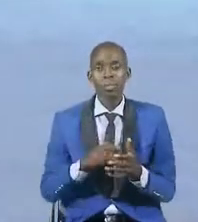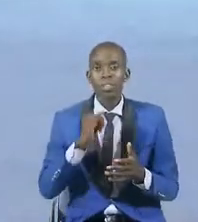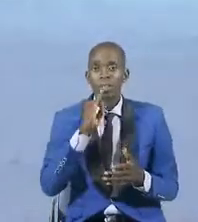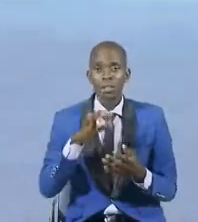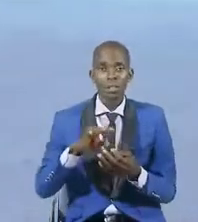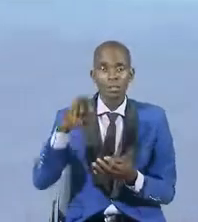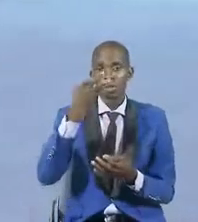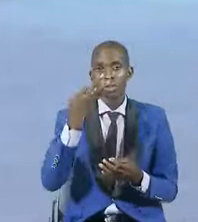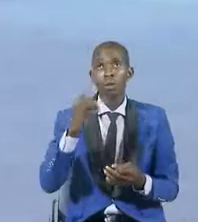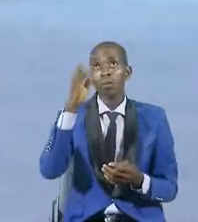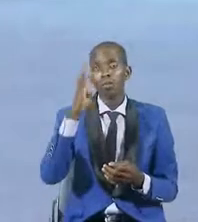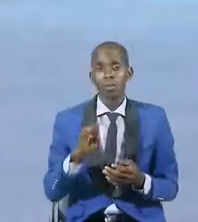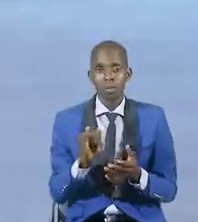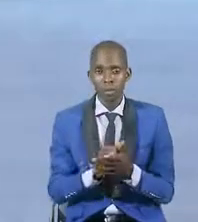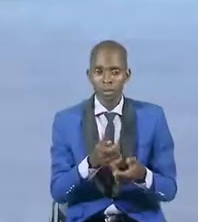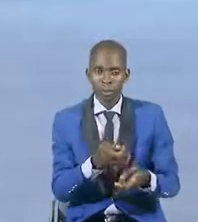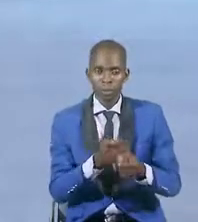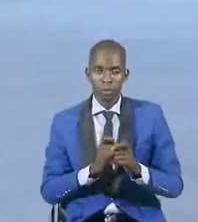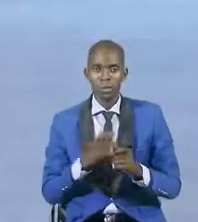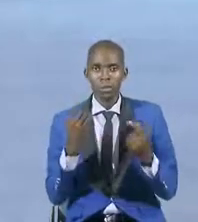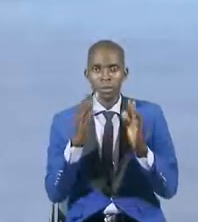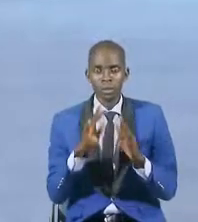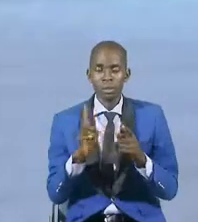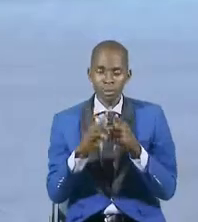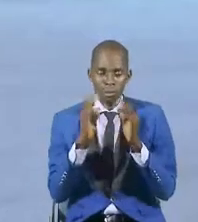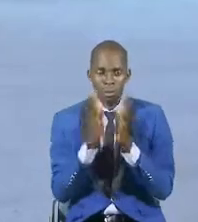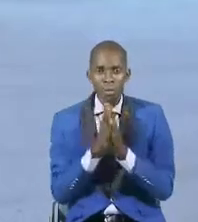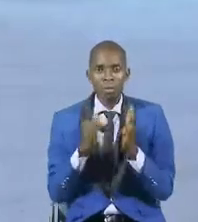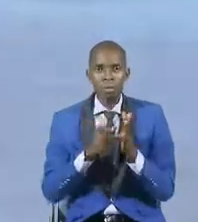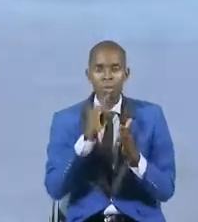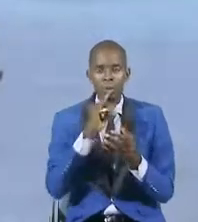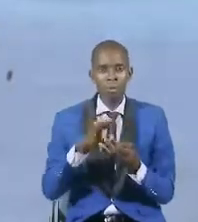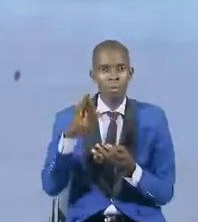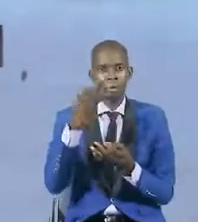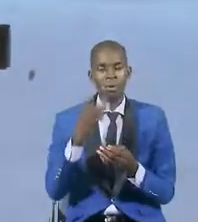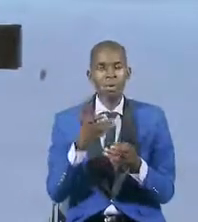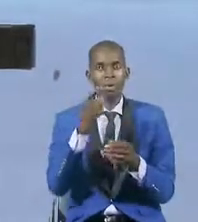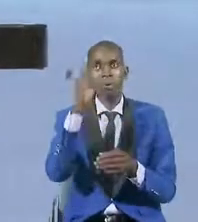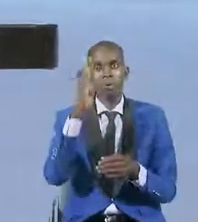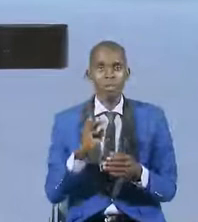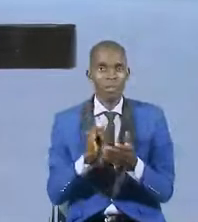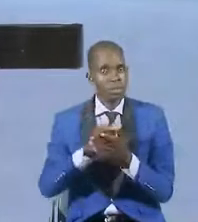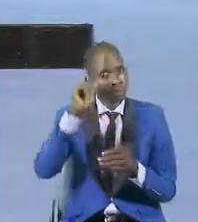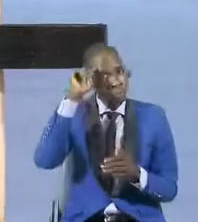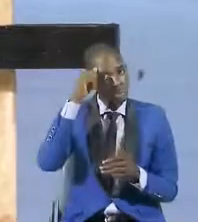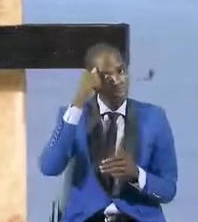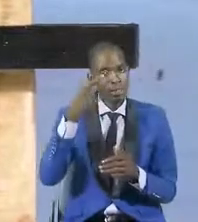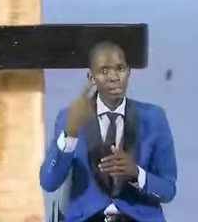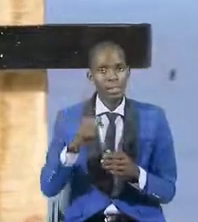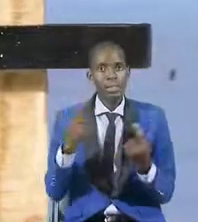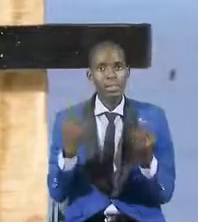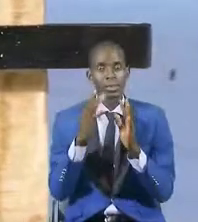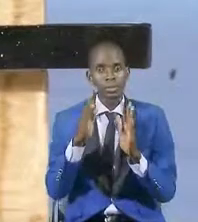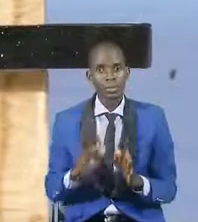l'Esprit de Dieu qui attire, qui pousse le pécheur à prier, c'est l'Esprit de Dieu